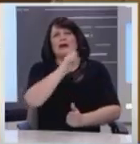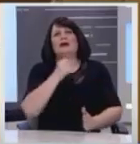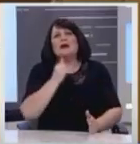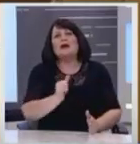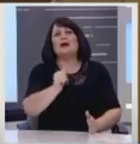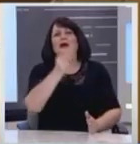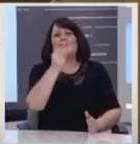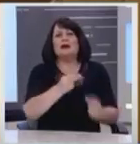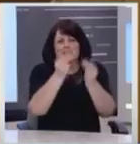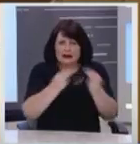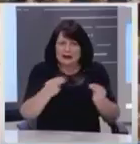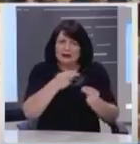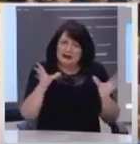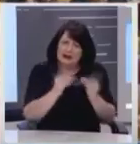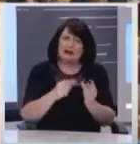κυπριακό πρόβλημα.